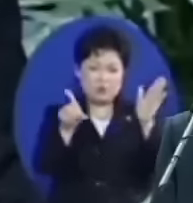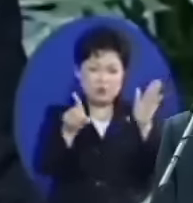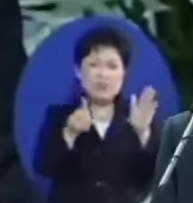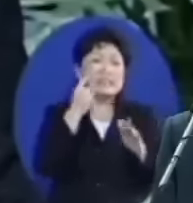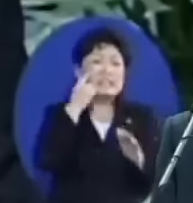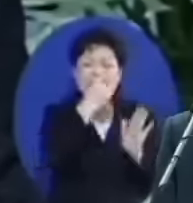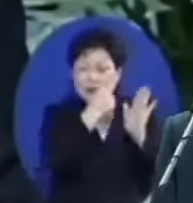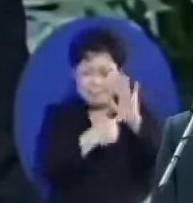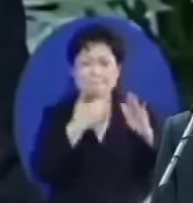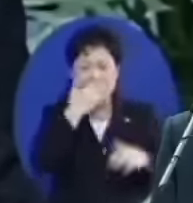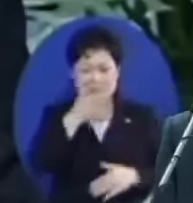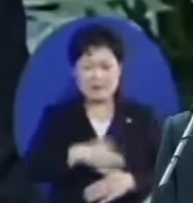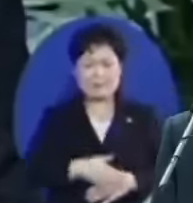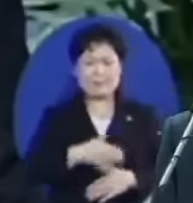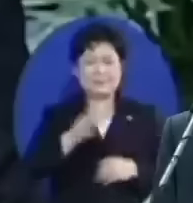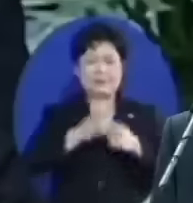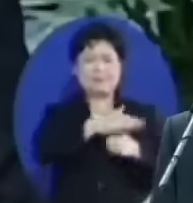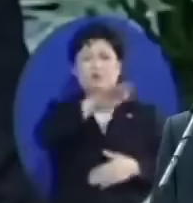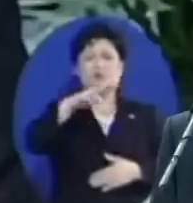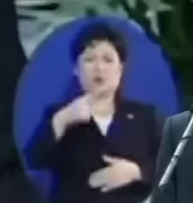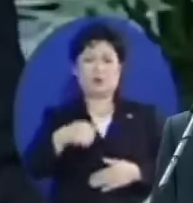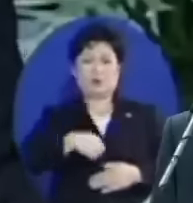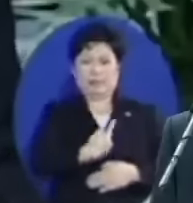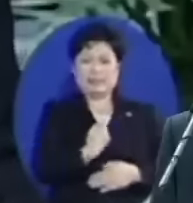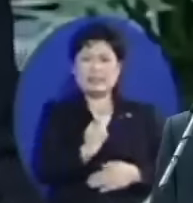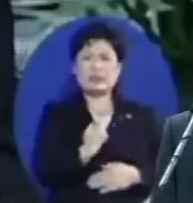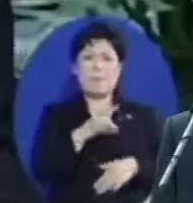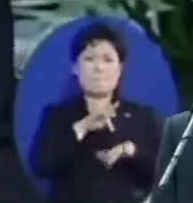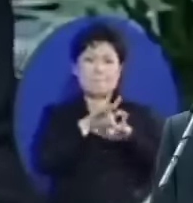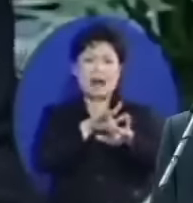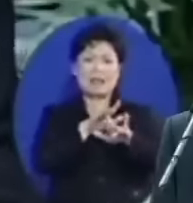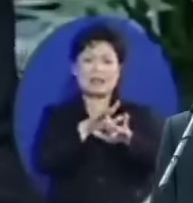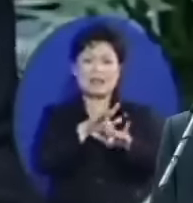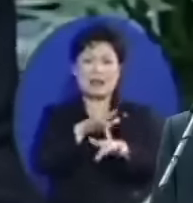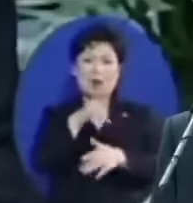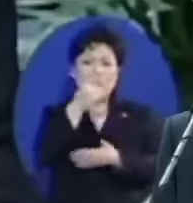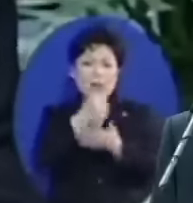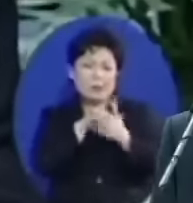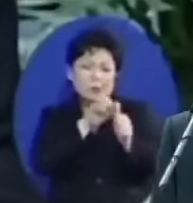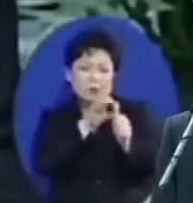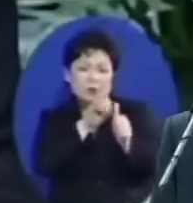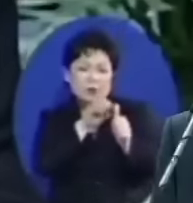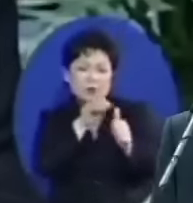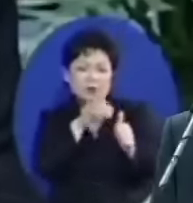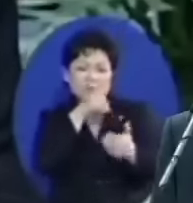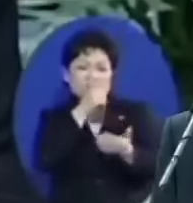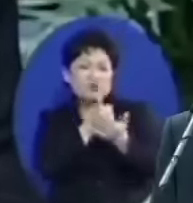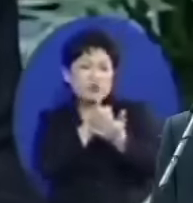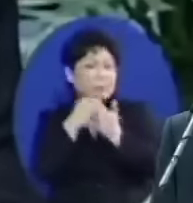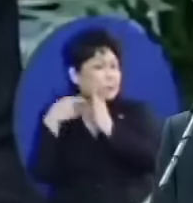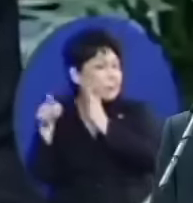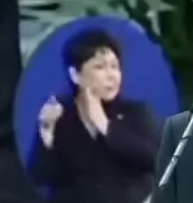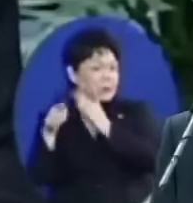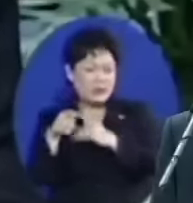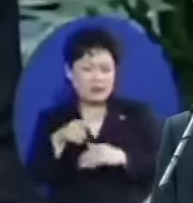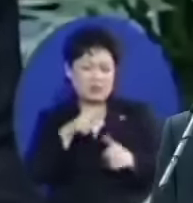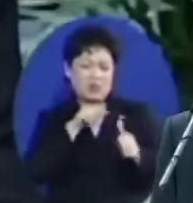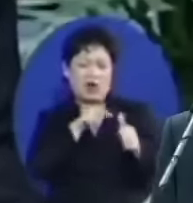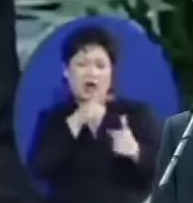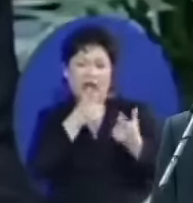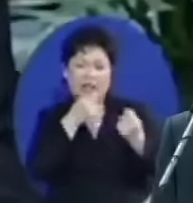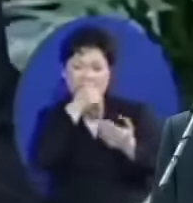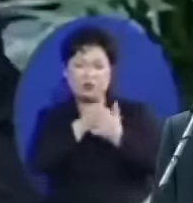것입니다. 이러므로 우리도 스스로 마귀가 와서 너 같은 죄인은 하나님이 들어주지 않는다, 너 같은 죄인은